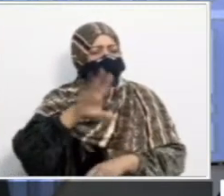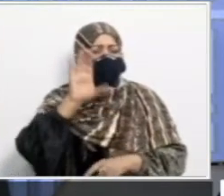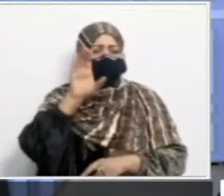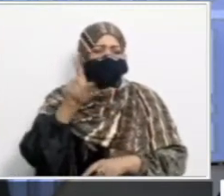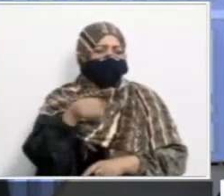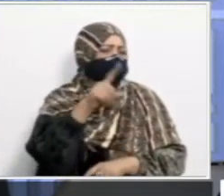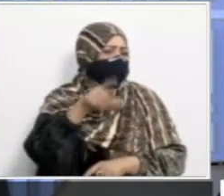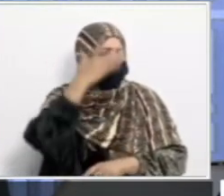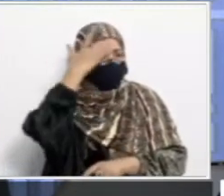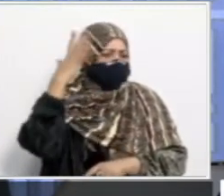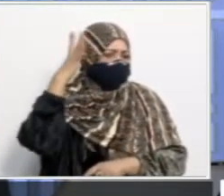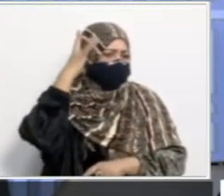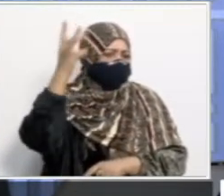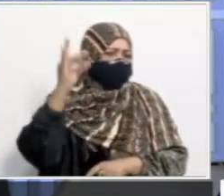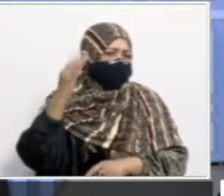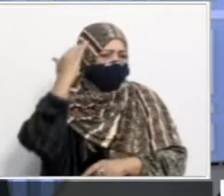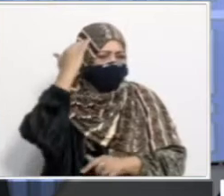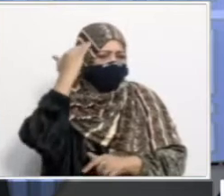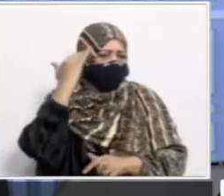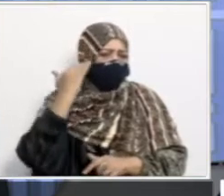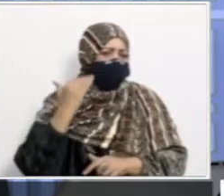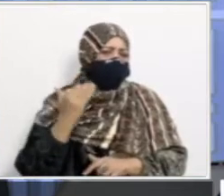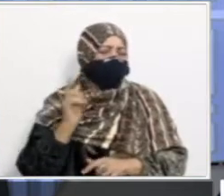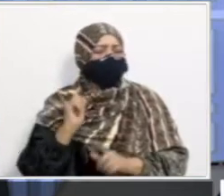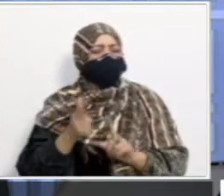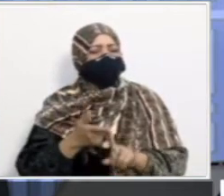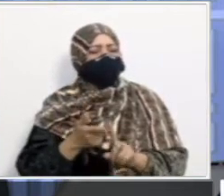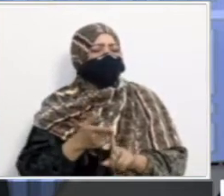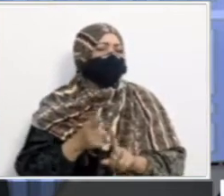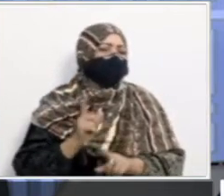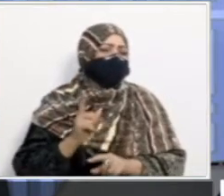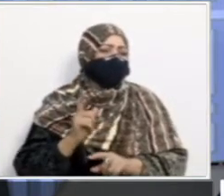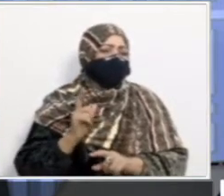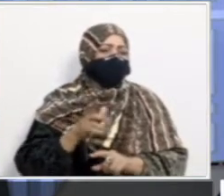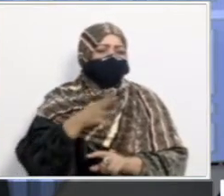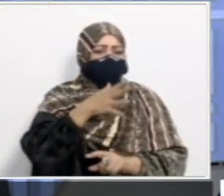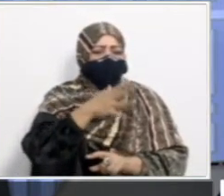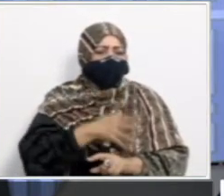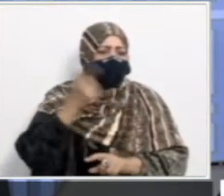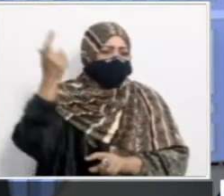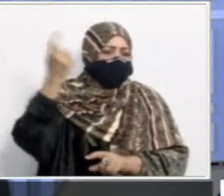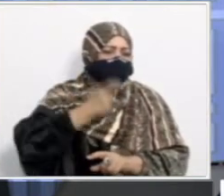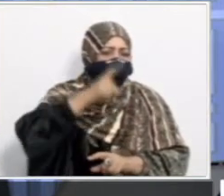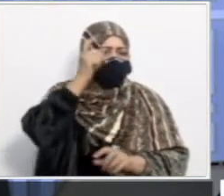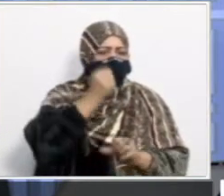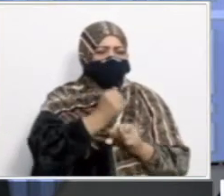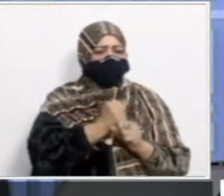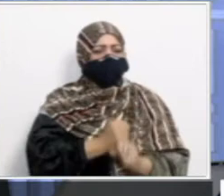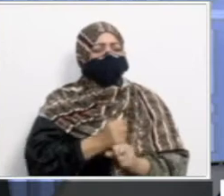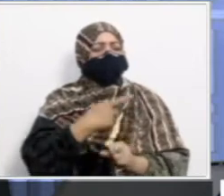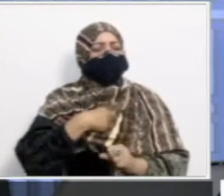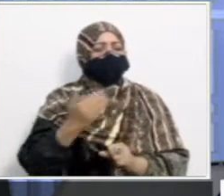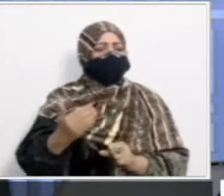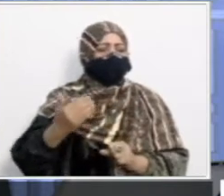ثانيا النبي صلى الله عليه وسلم يقول وما فاتكم فما أدركتم فصلوا وما